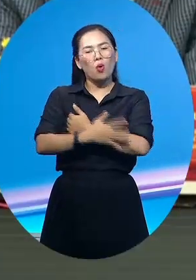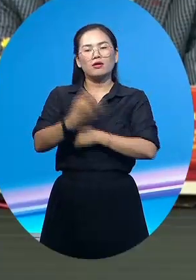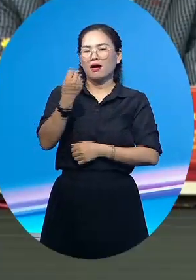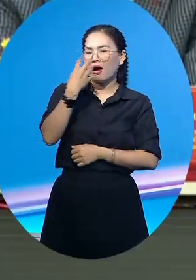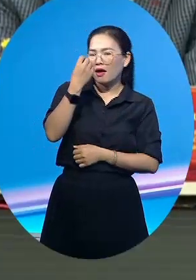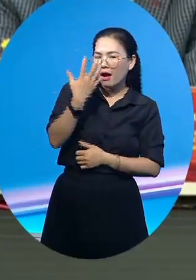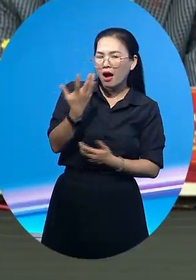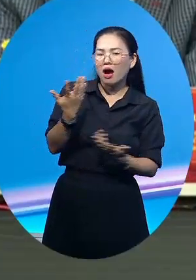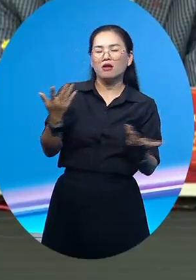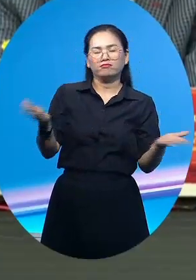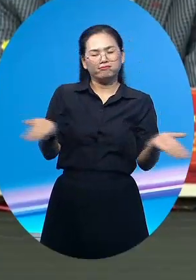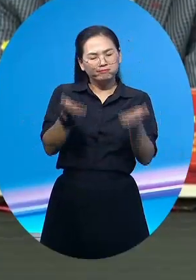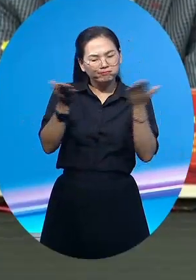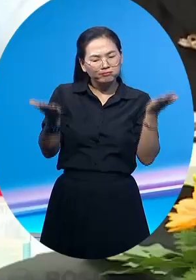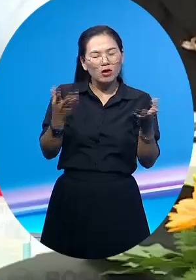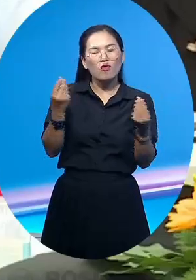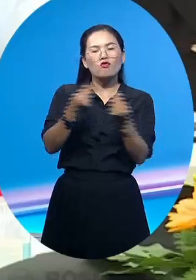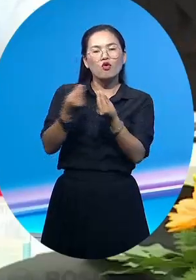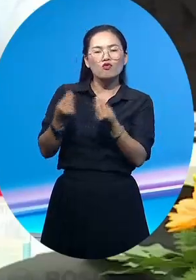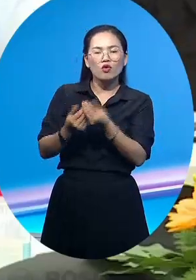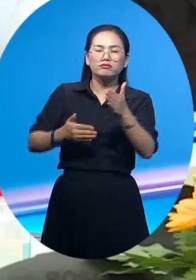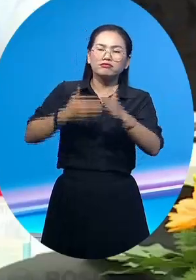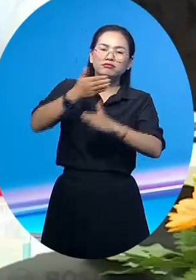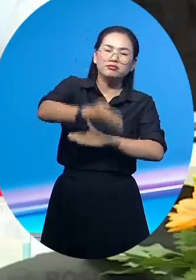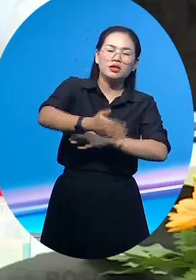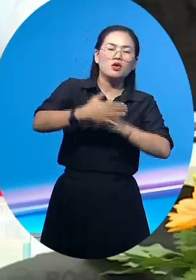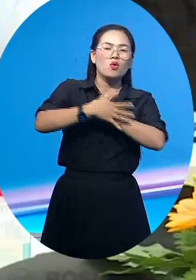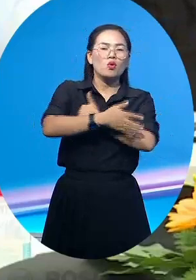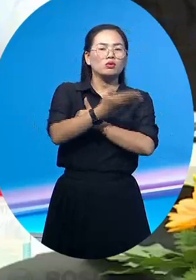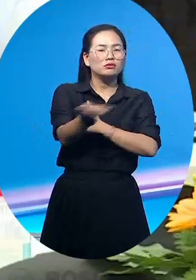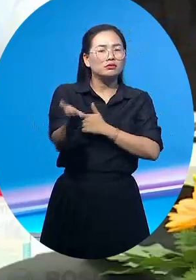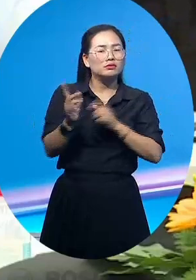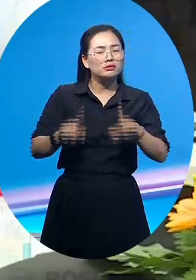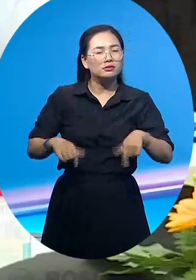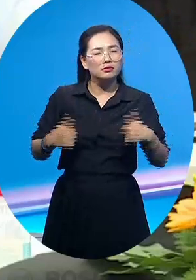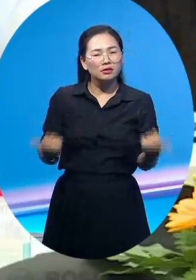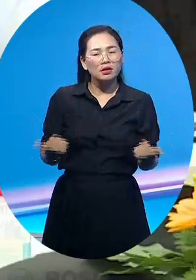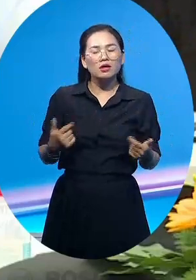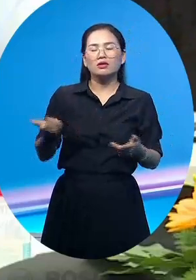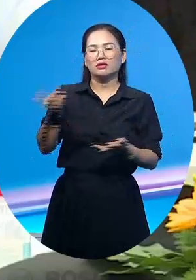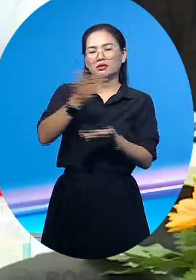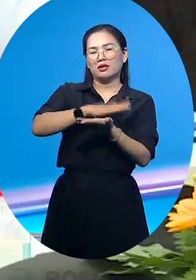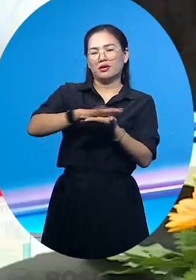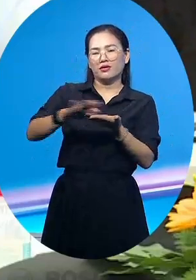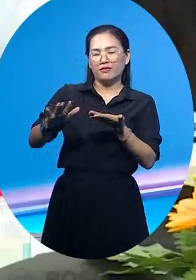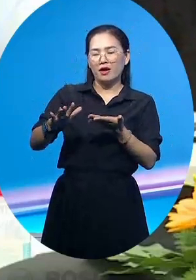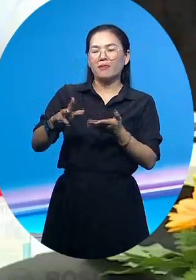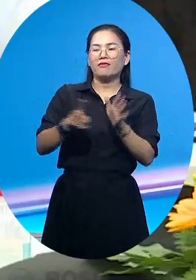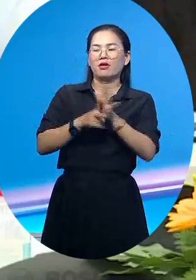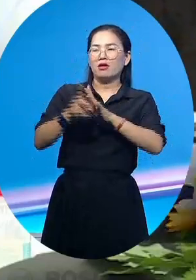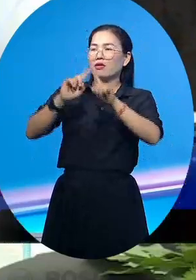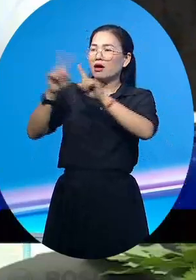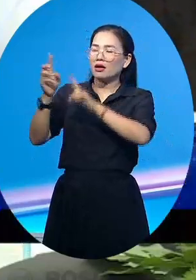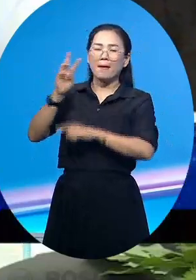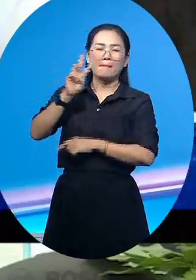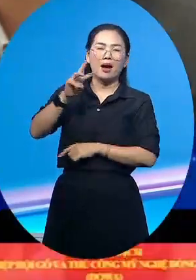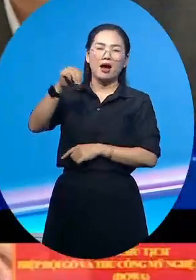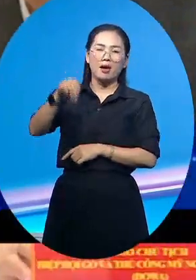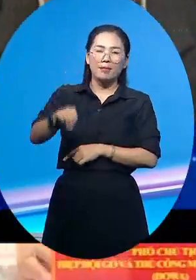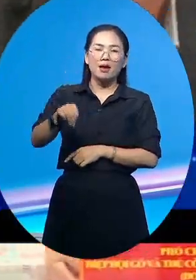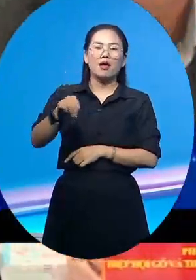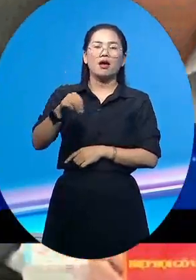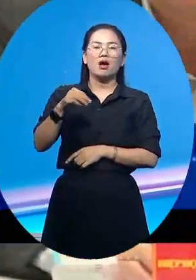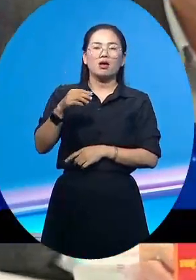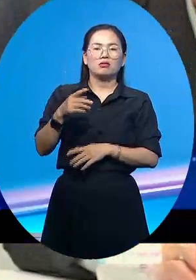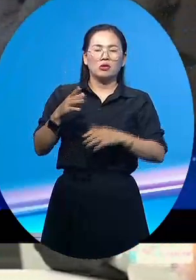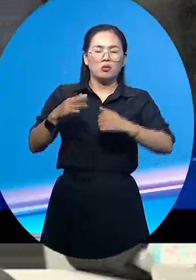tiến thương mại Nội khối tiếp cận nguồn vốn cho doanh nghiệp gỗ Nâng tầm thiết kế với các giải pháp kết dính đa vật liệu từ 3m hoàn thiện bề